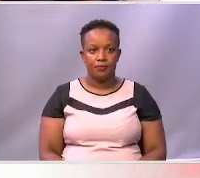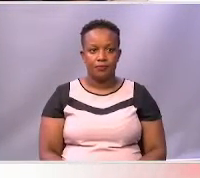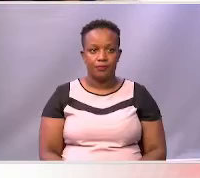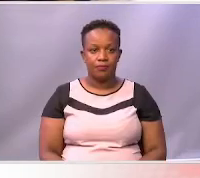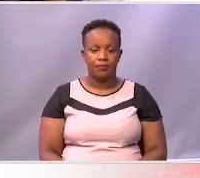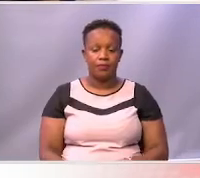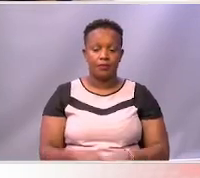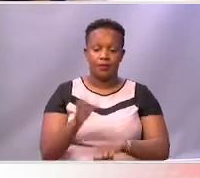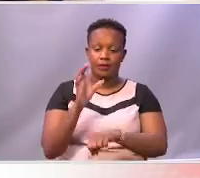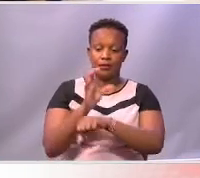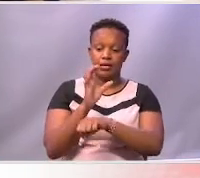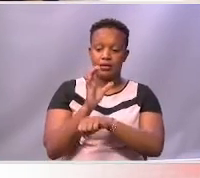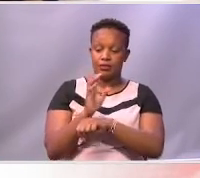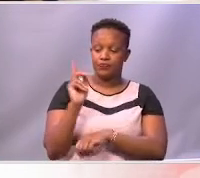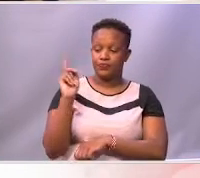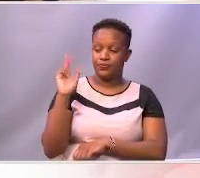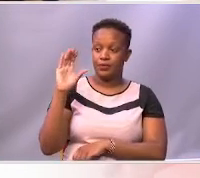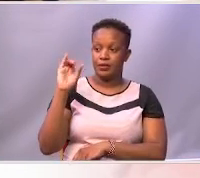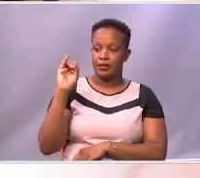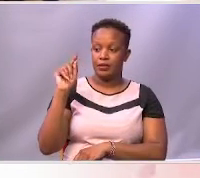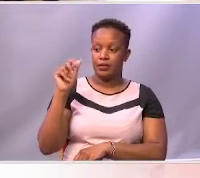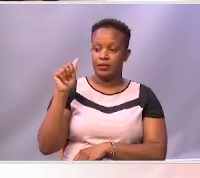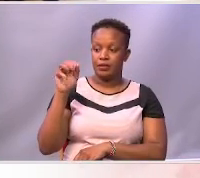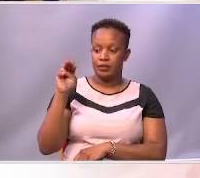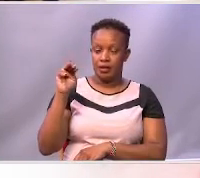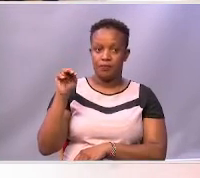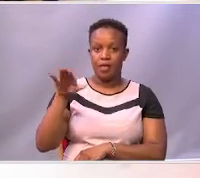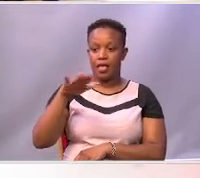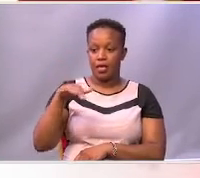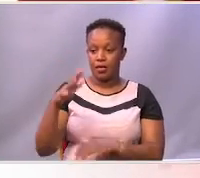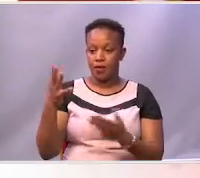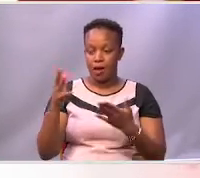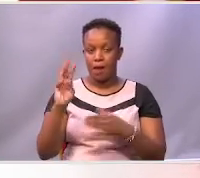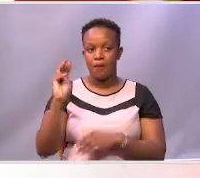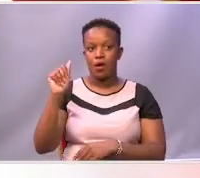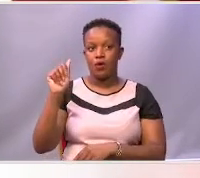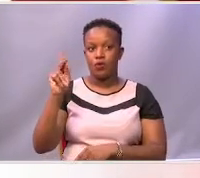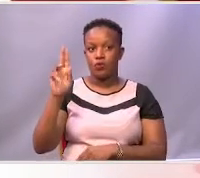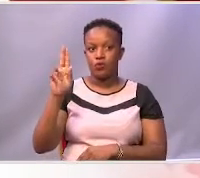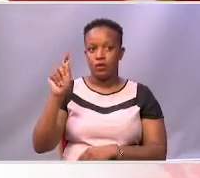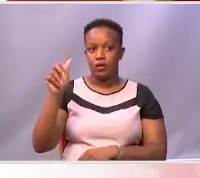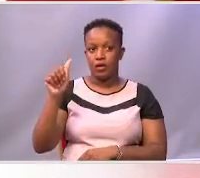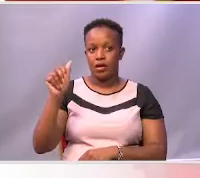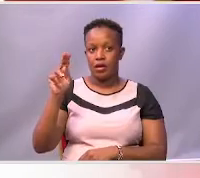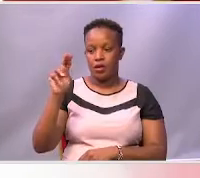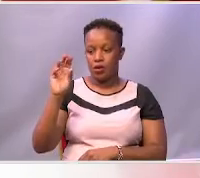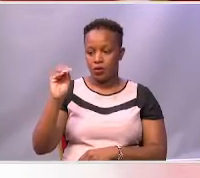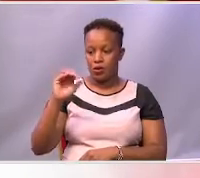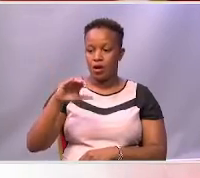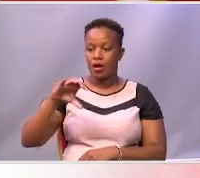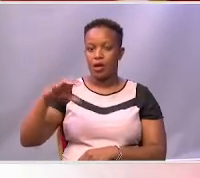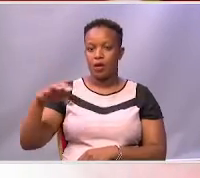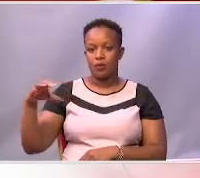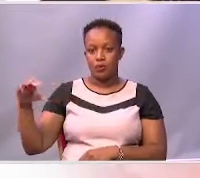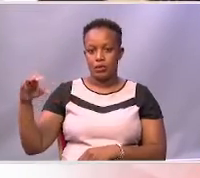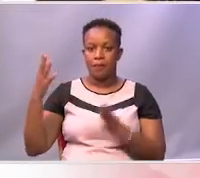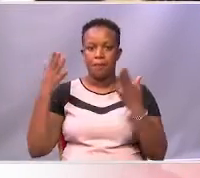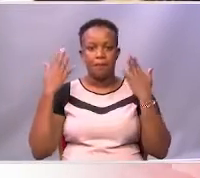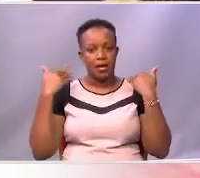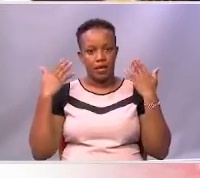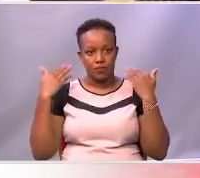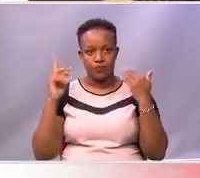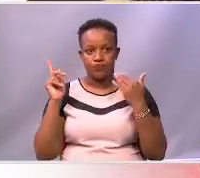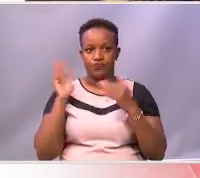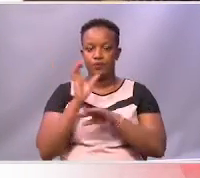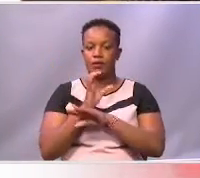katika kanisa la Sitam lililoko Makutano katika kaunti ya Meru. Ibada hii ni ya kuombea gatuzi la Meru pamoja na taifa